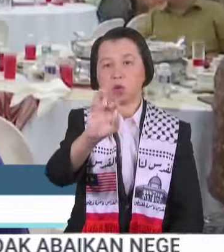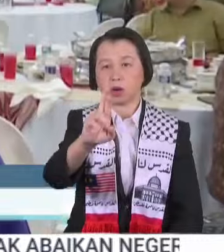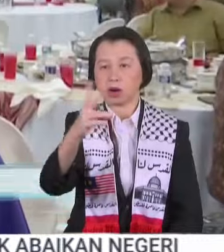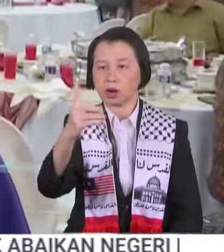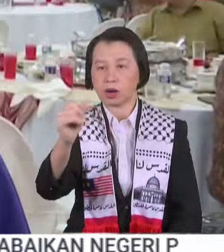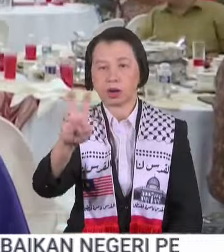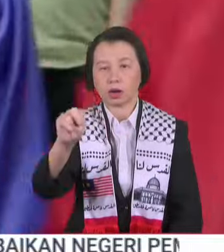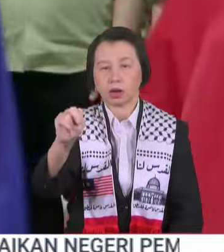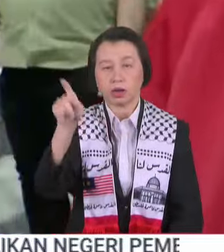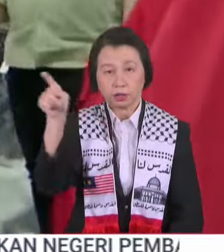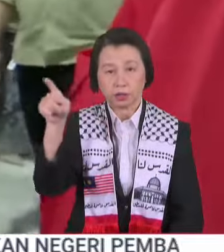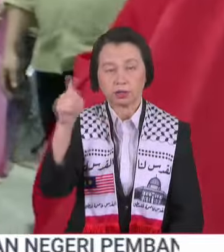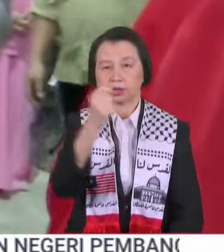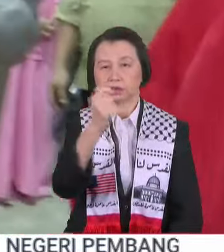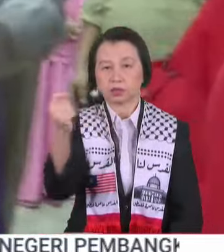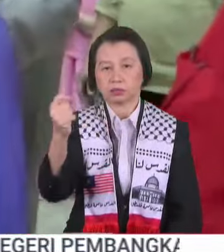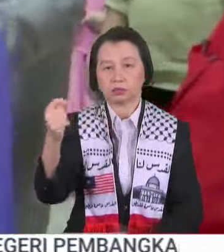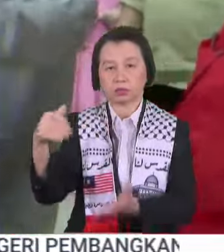di Timur Tengah itu.